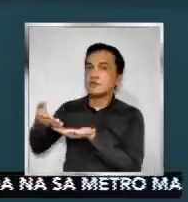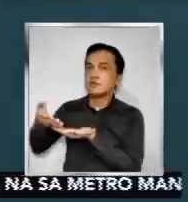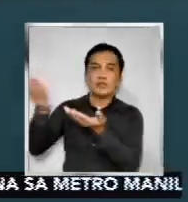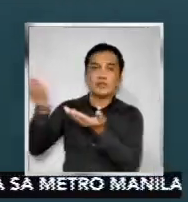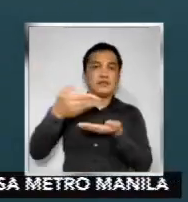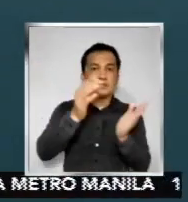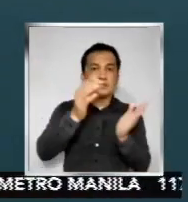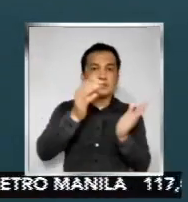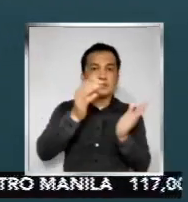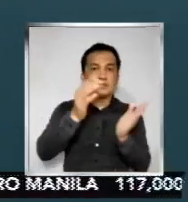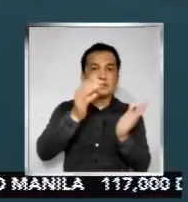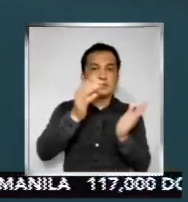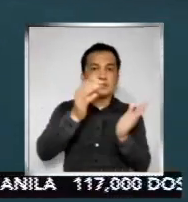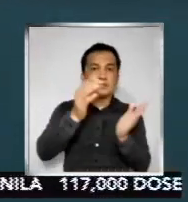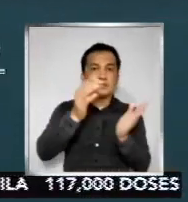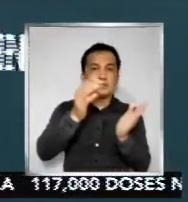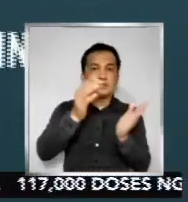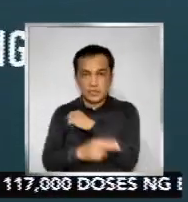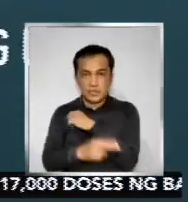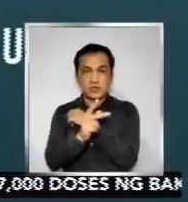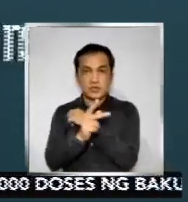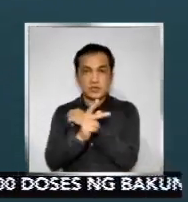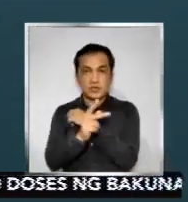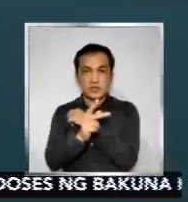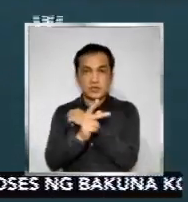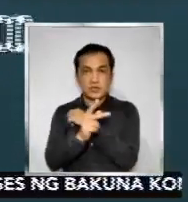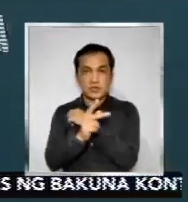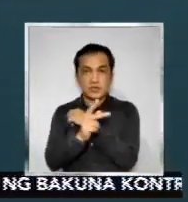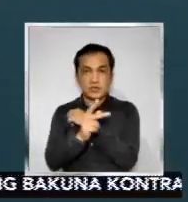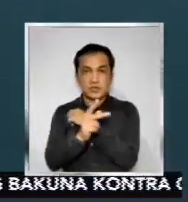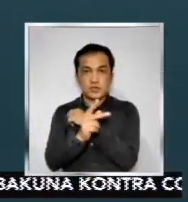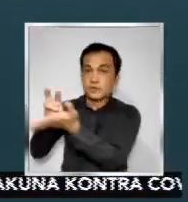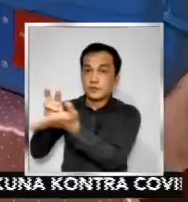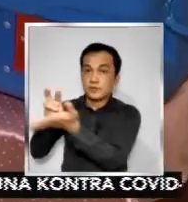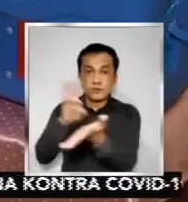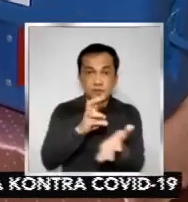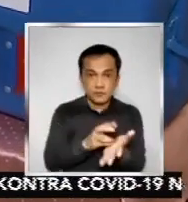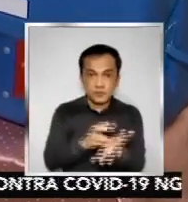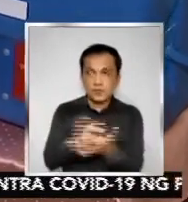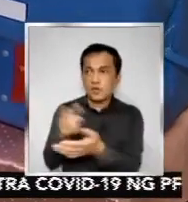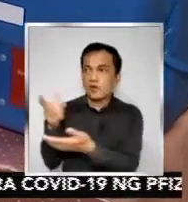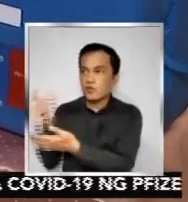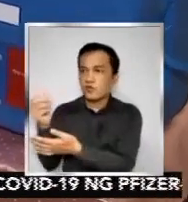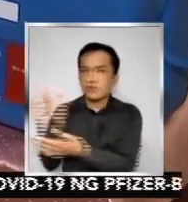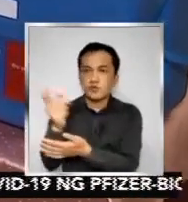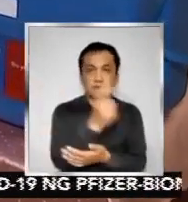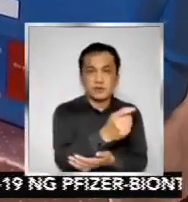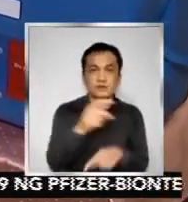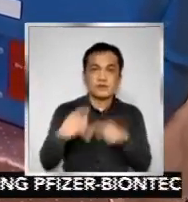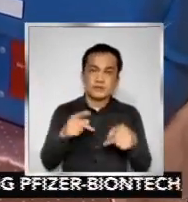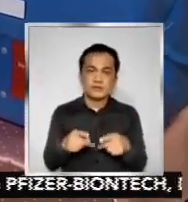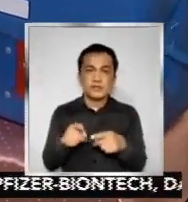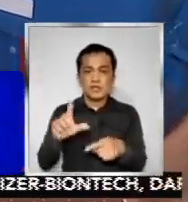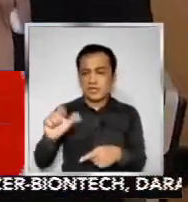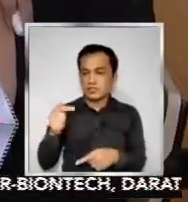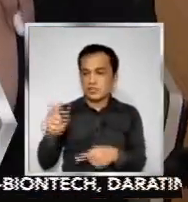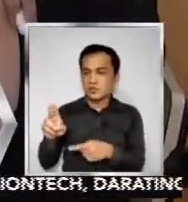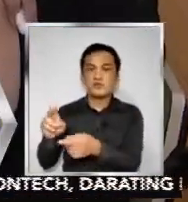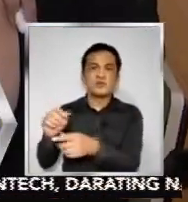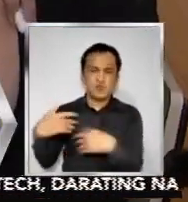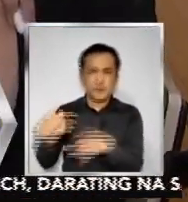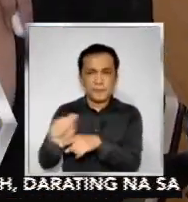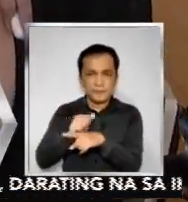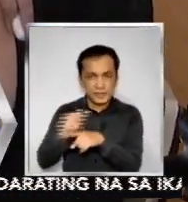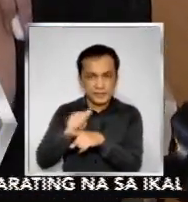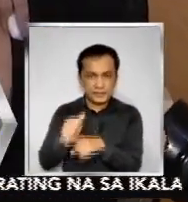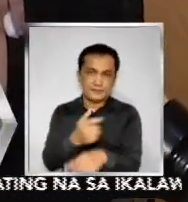offices at mga tukoy na vaccination areas para maipambakuna na sa mga tao. Ilang LGUs ang nagpractice na ng pagbabakuna at baka